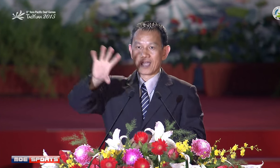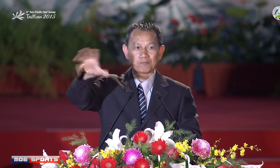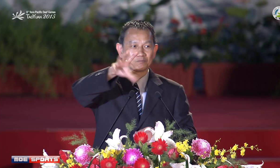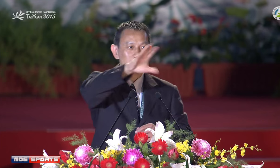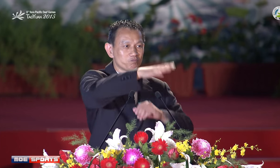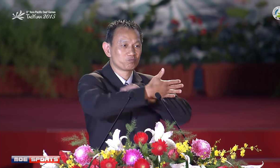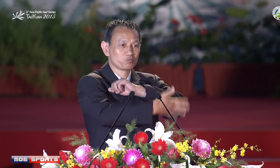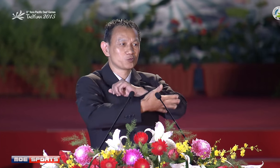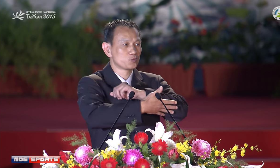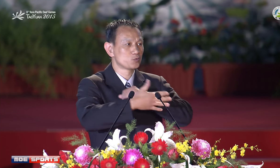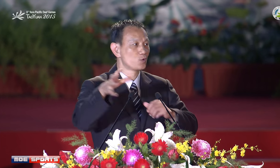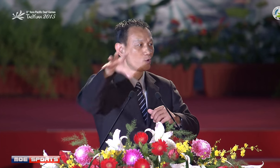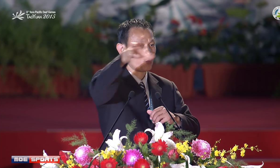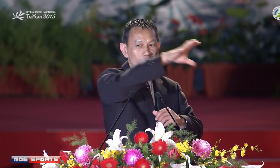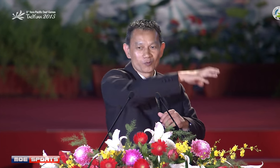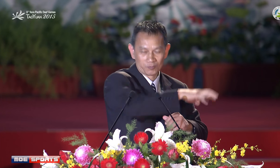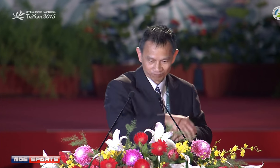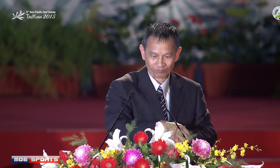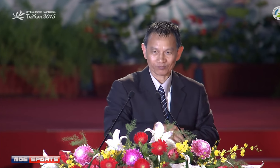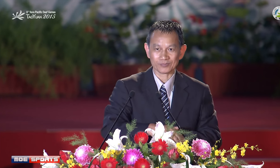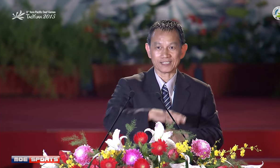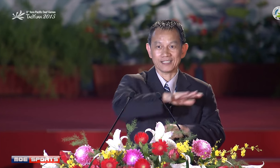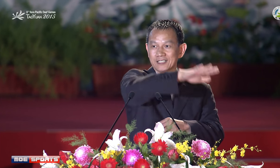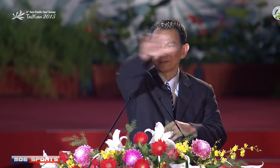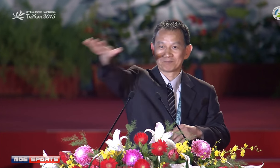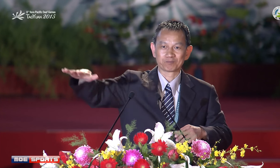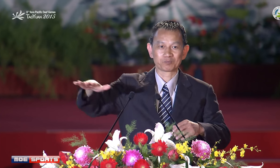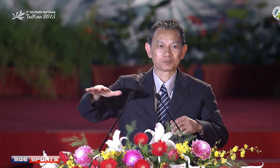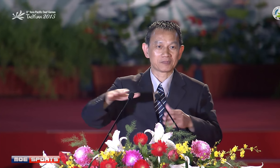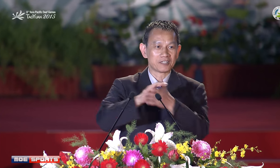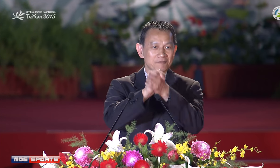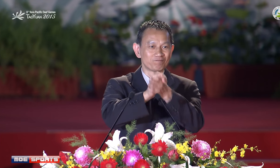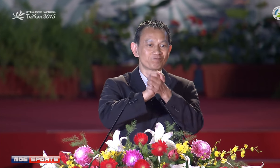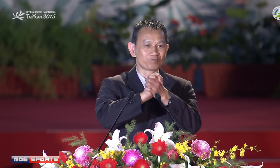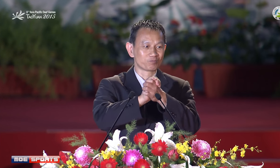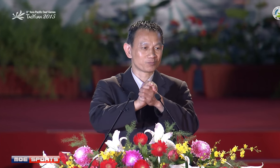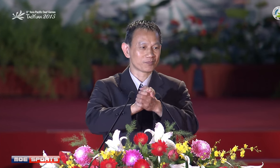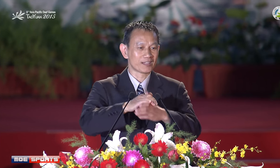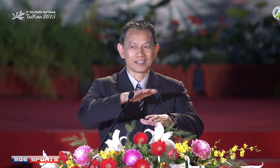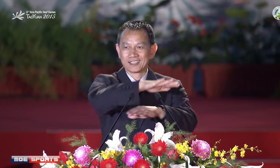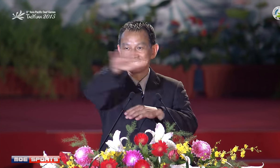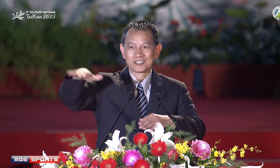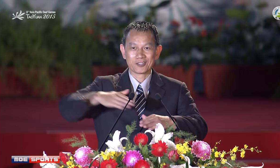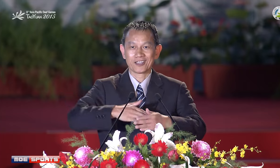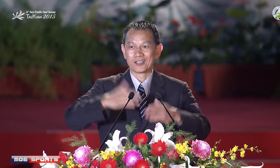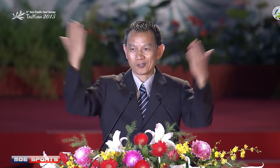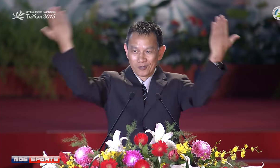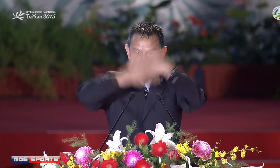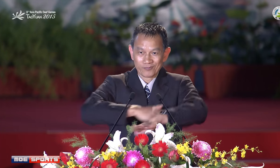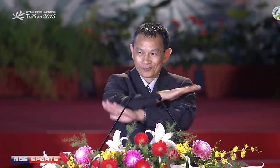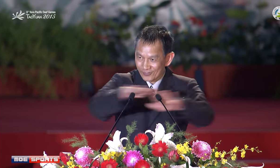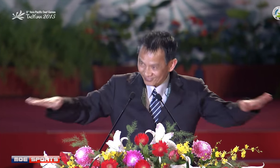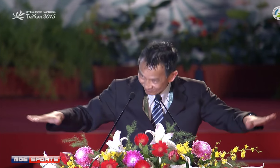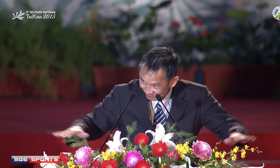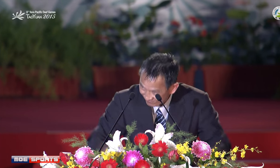各位来自国际的友人贵宾，还有每一个国家的代表的团长，大家